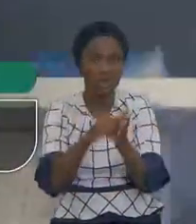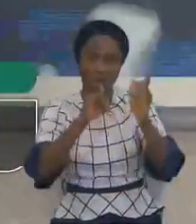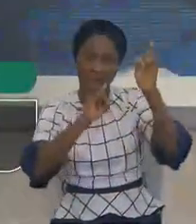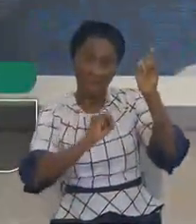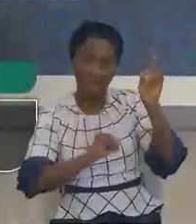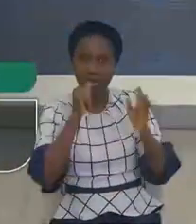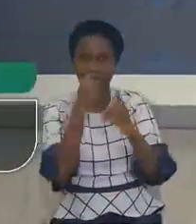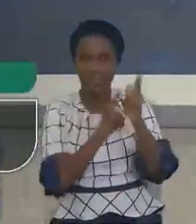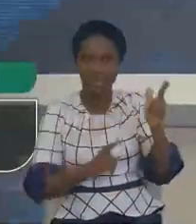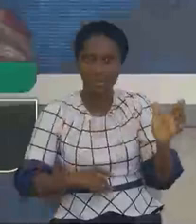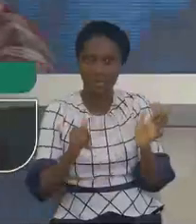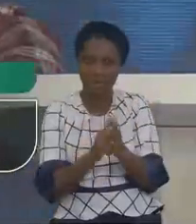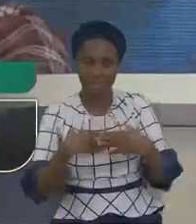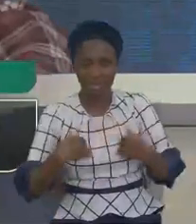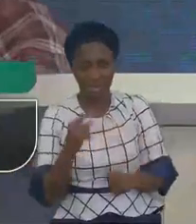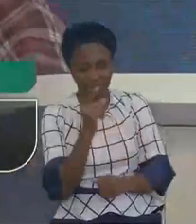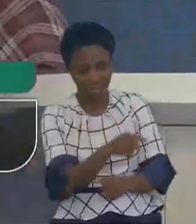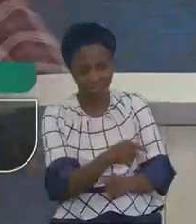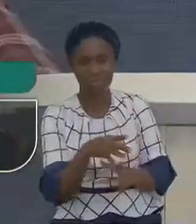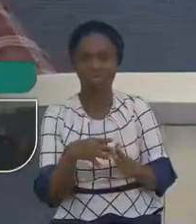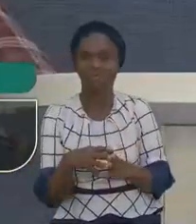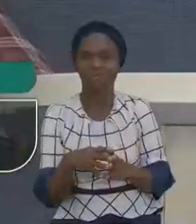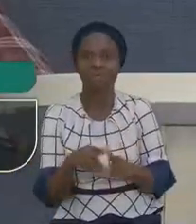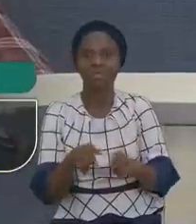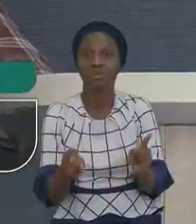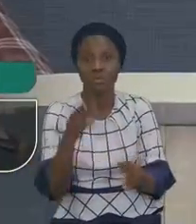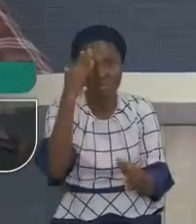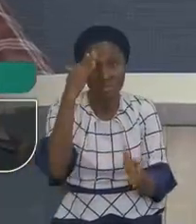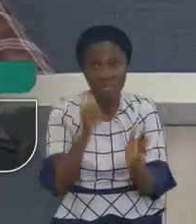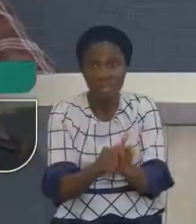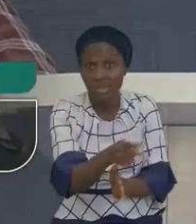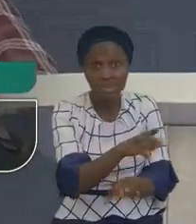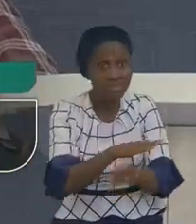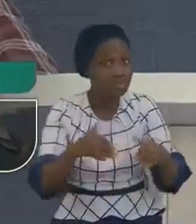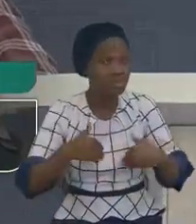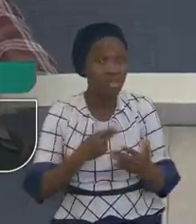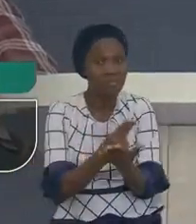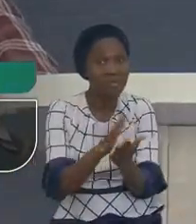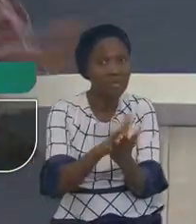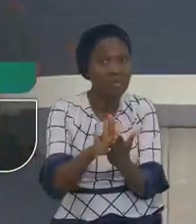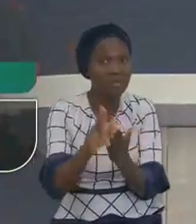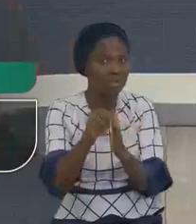Mais vous savez, ils n'avaient pas la sainteté jointe à cette guérison.